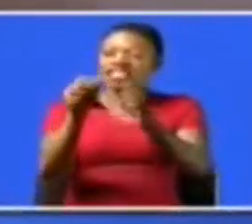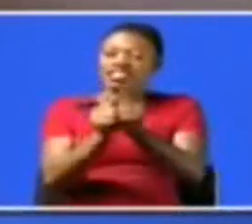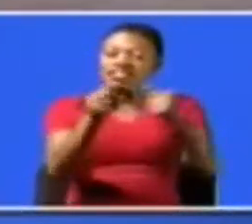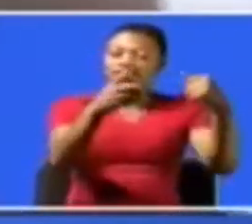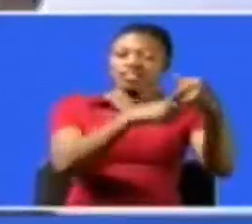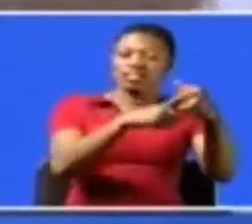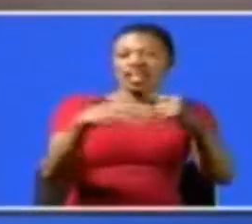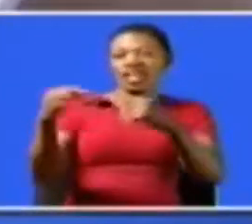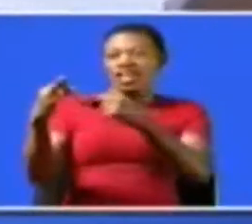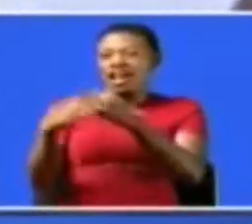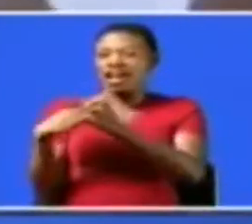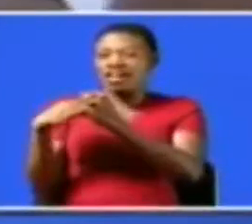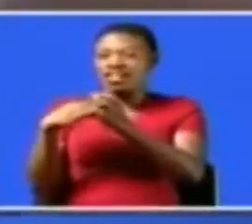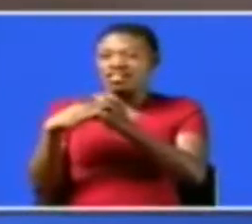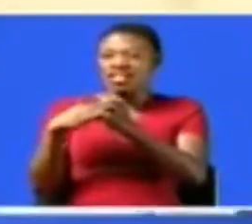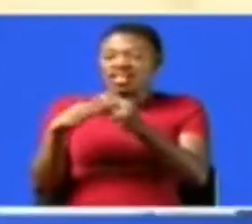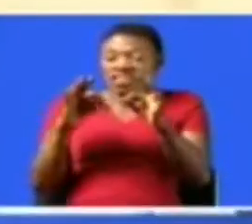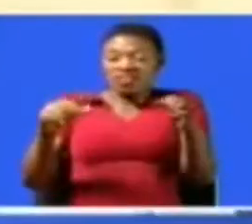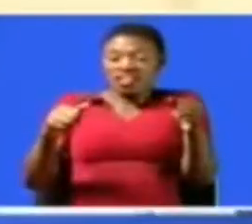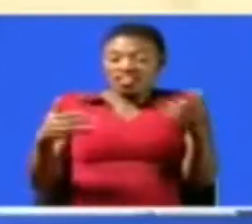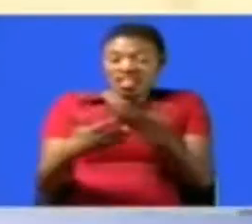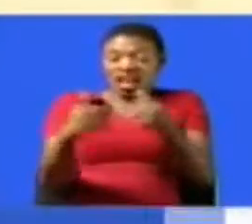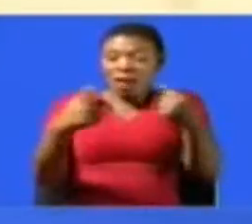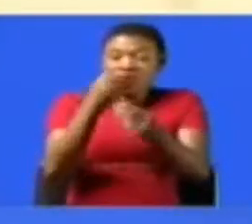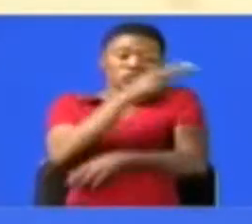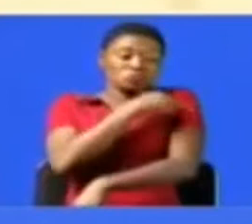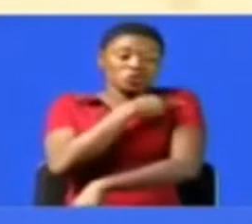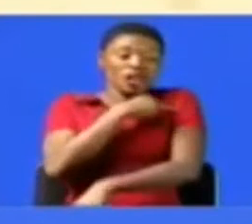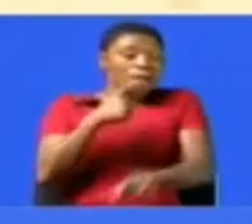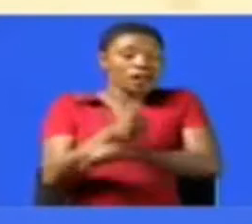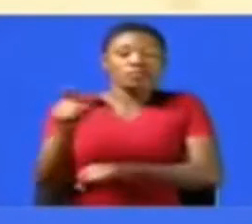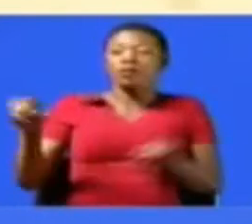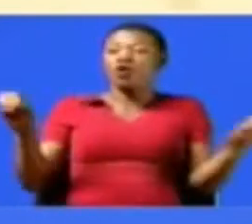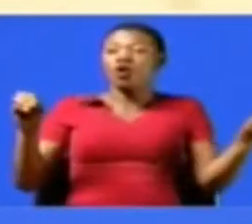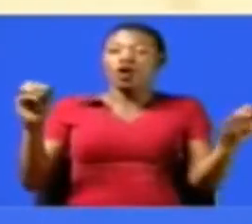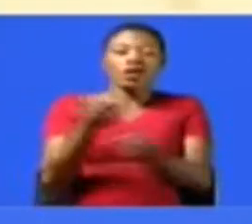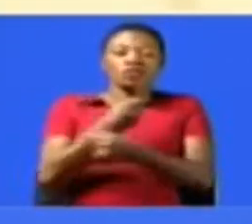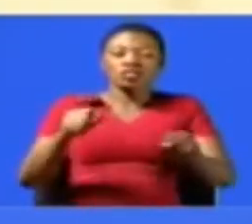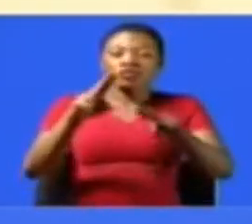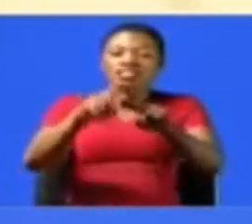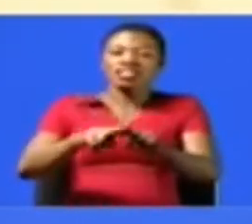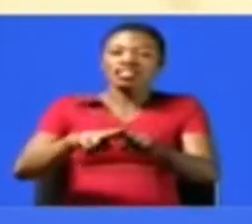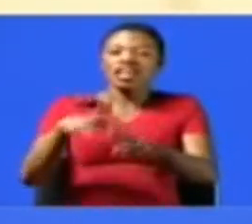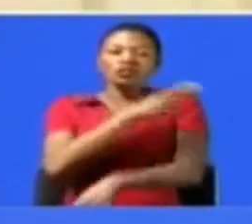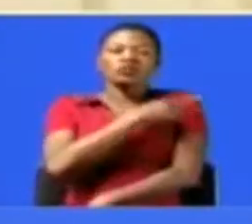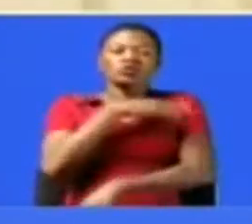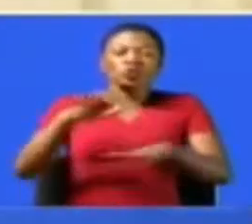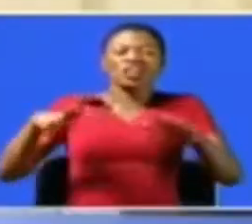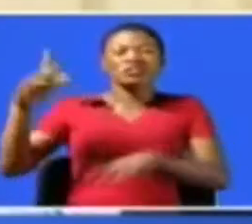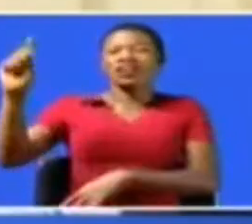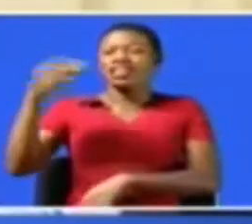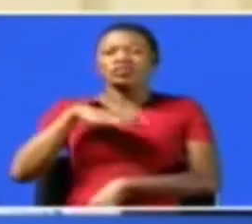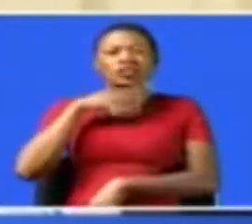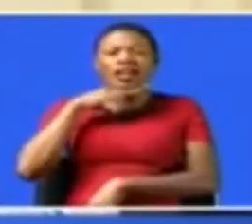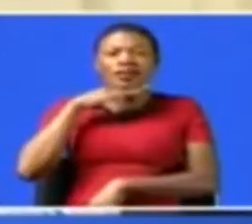kwa yatakayotokea hospitalini wasilaumiwe. We are not going to sit in hospitals and supervise Kenyans as they die. You